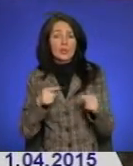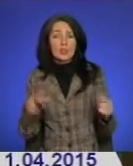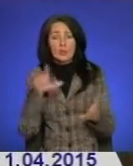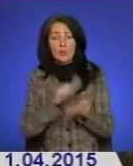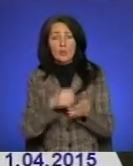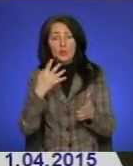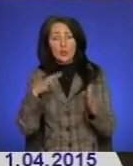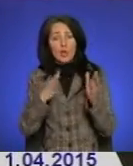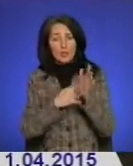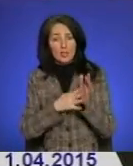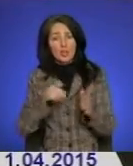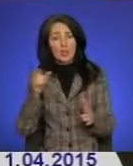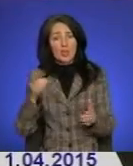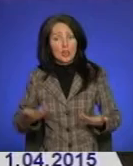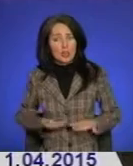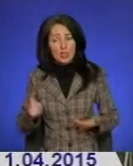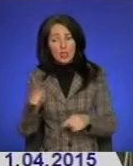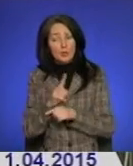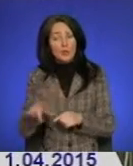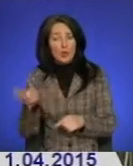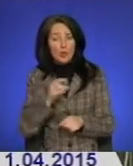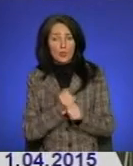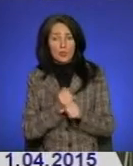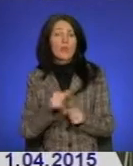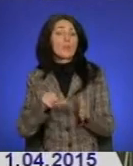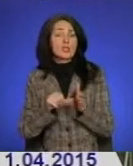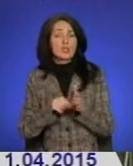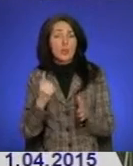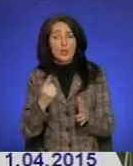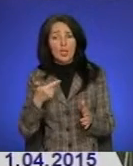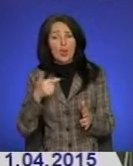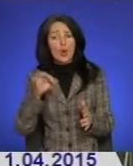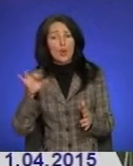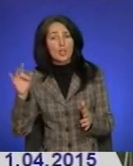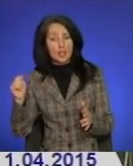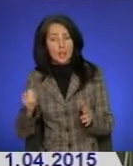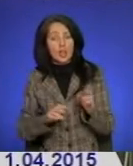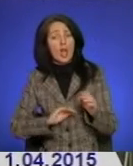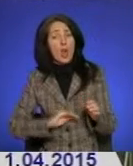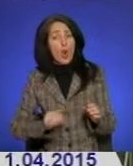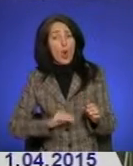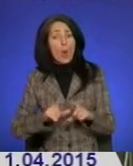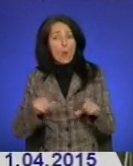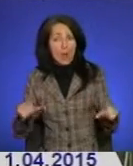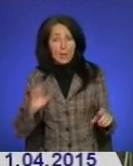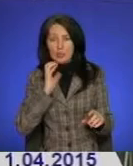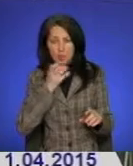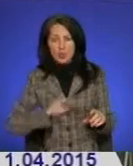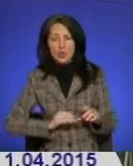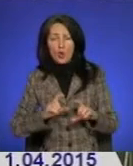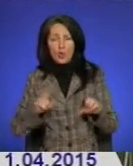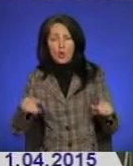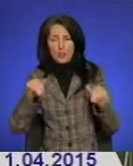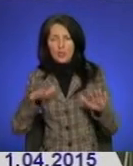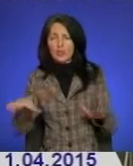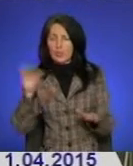Тернопільського району. Він працював представником однієї з горілчаних компаній, серйозної горілчаної компанії, але вирішив всіх